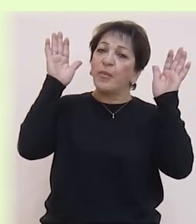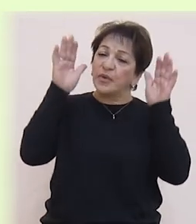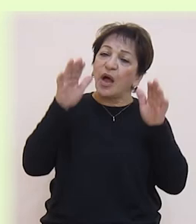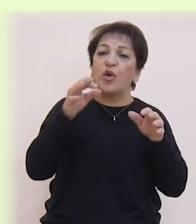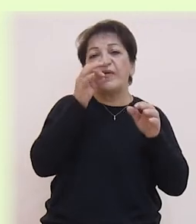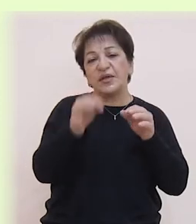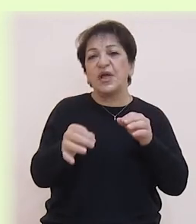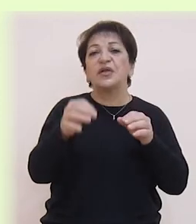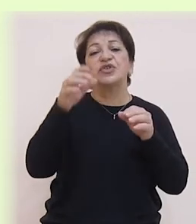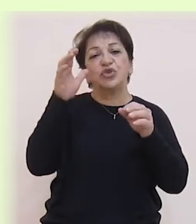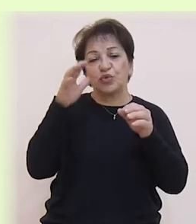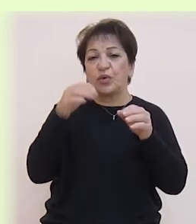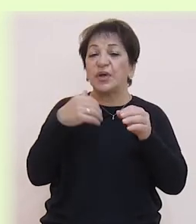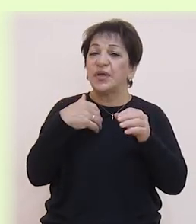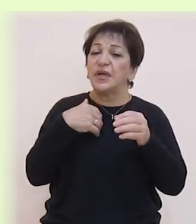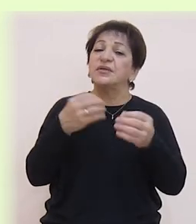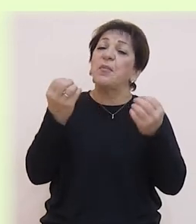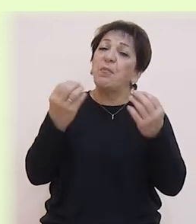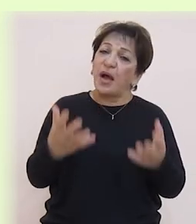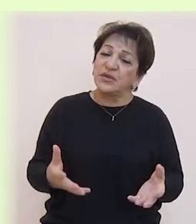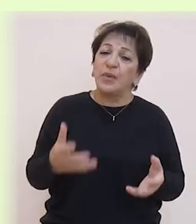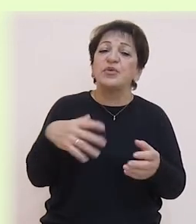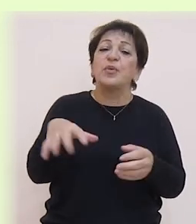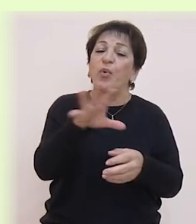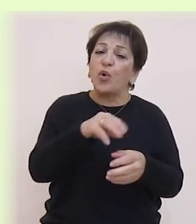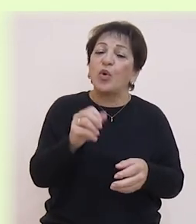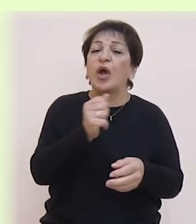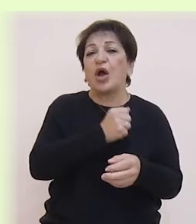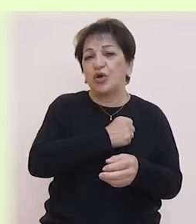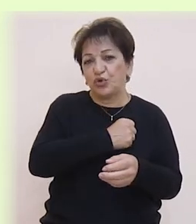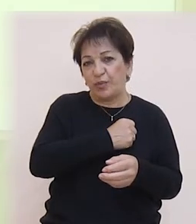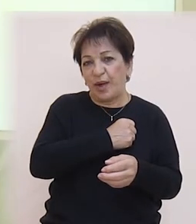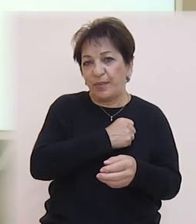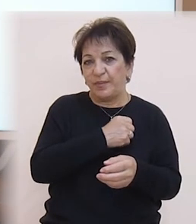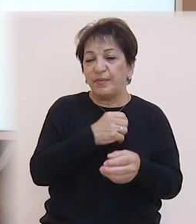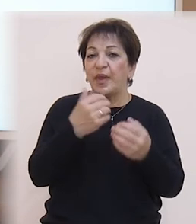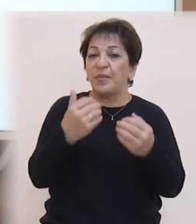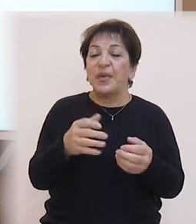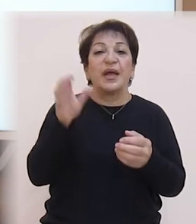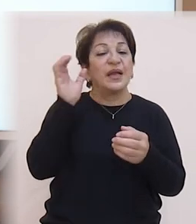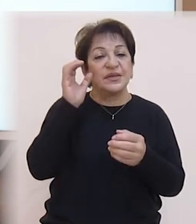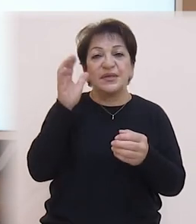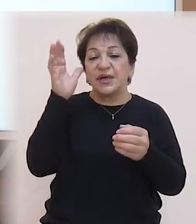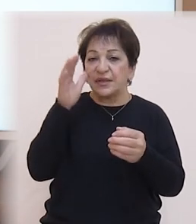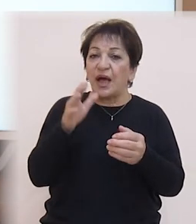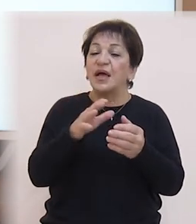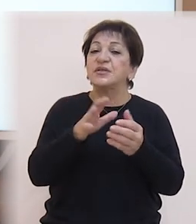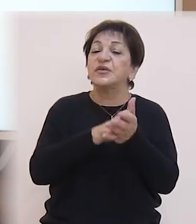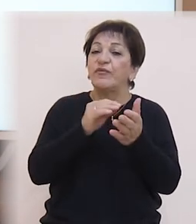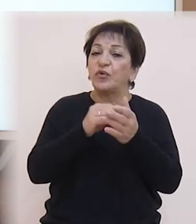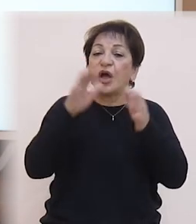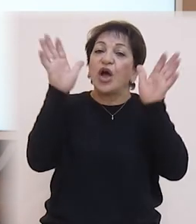տալով ասաց իշուկը. Ես պարզապես բոլորին խղճում եմ։ Մենք լսեցինք դաս, որի հերոսը,